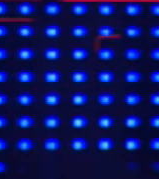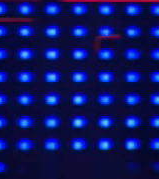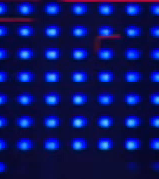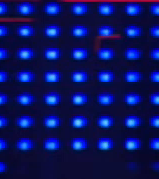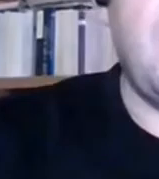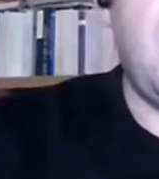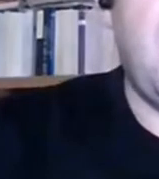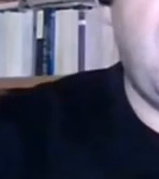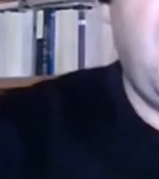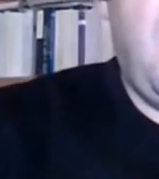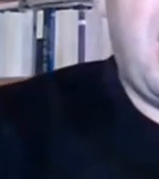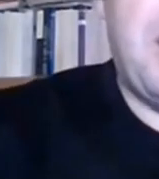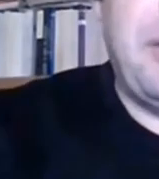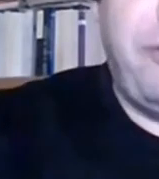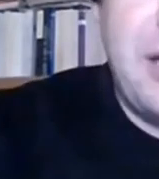βίντεο.